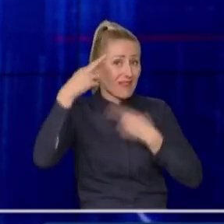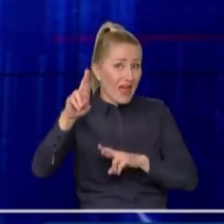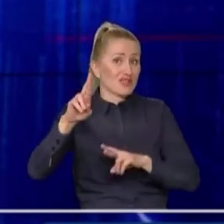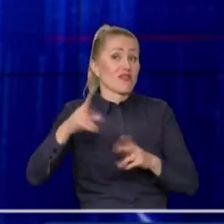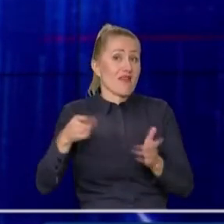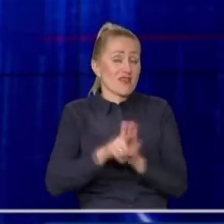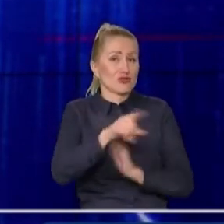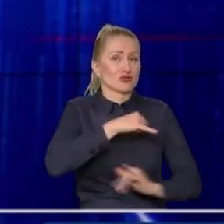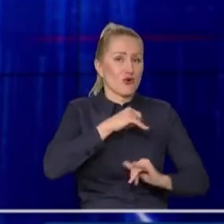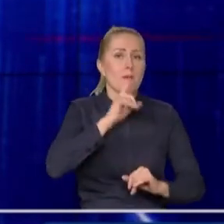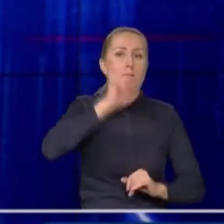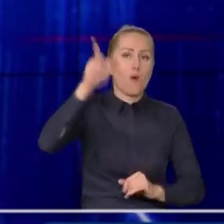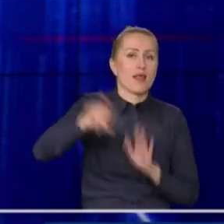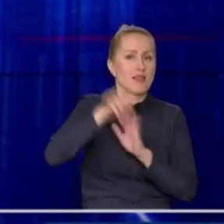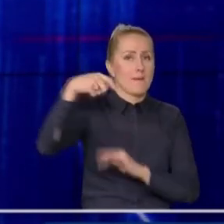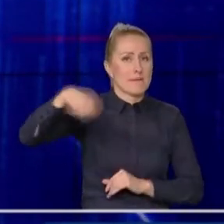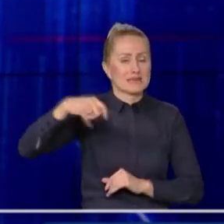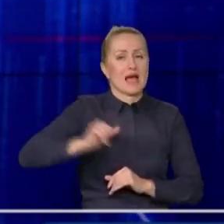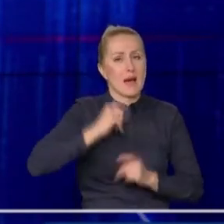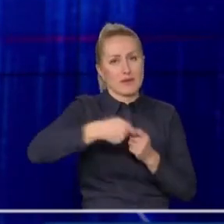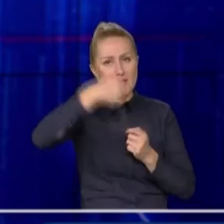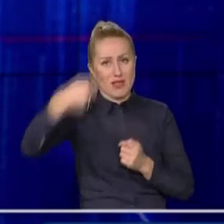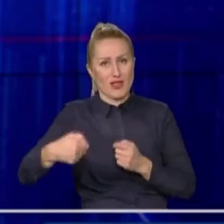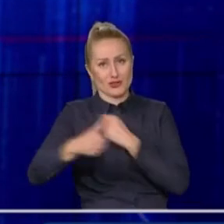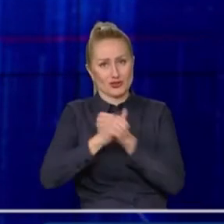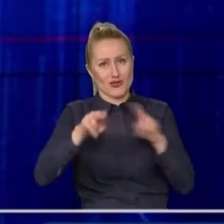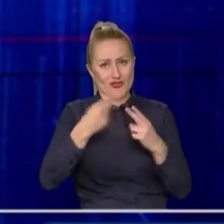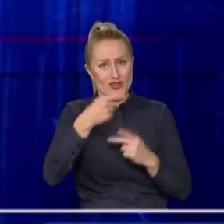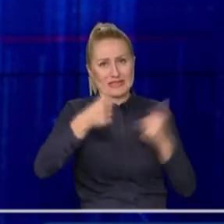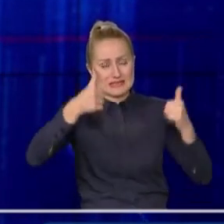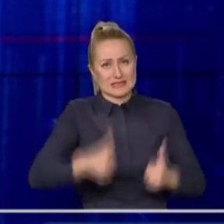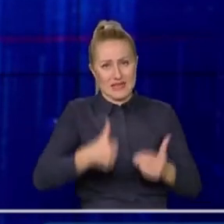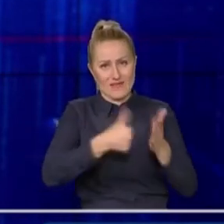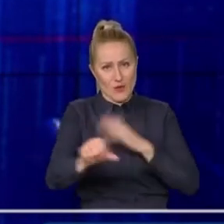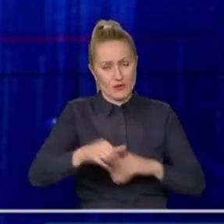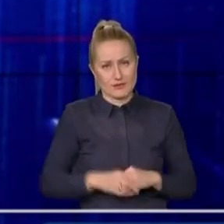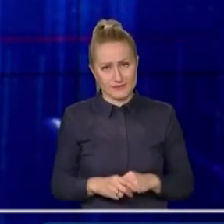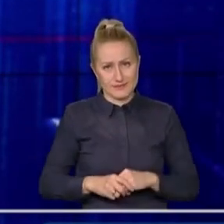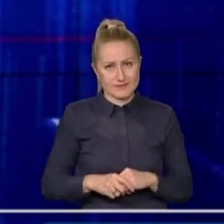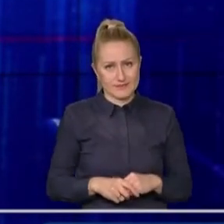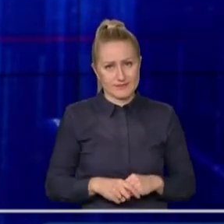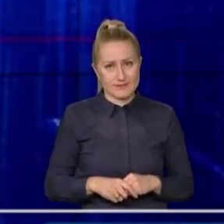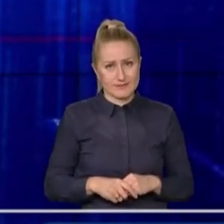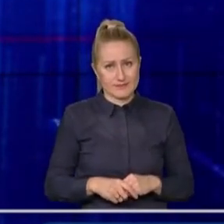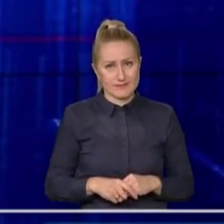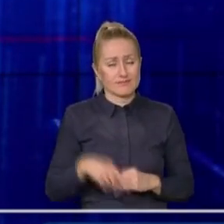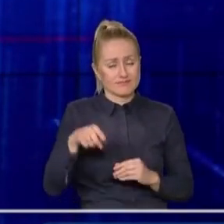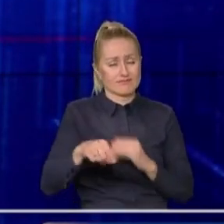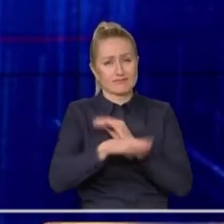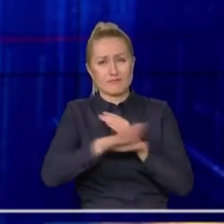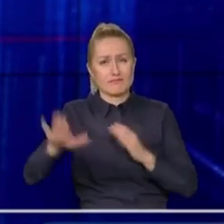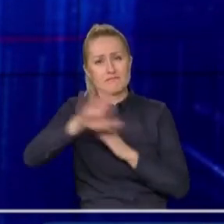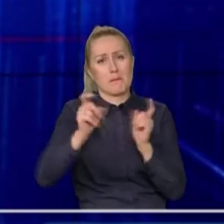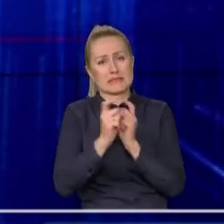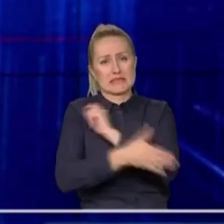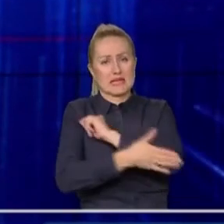przekaże taką rekomendację panu prezydentowi, przedłużenie o następne 60 dni stanu wyjątkowego w tym wąskim pasie